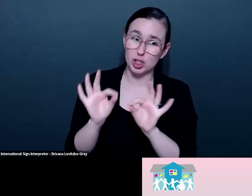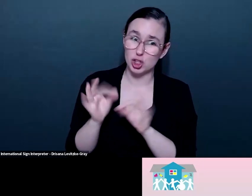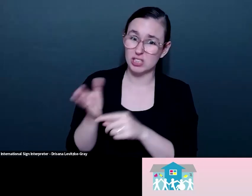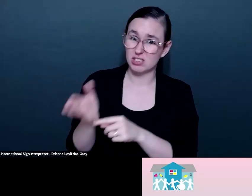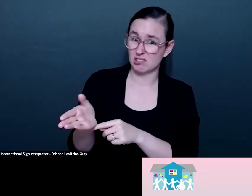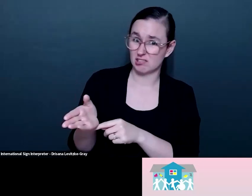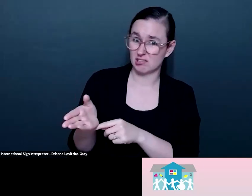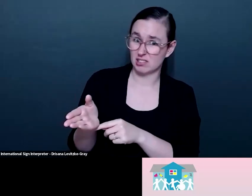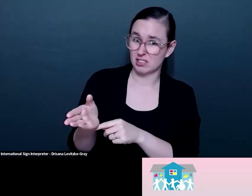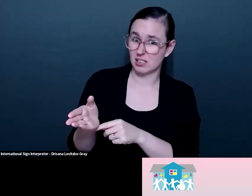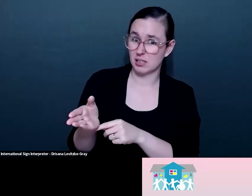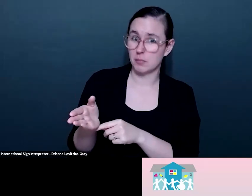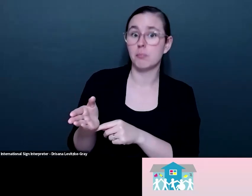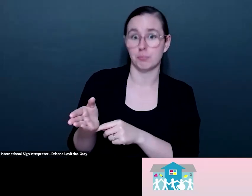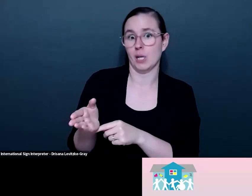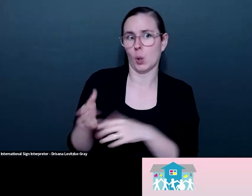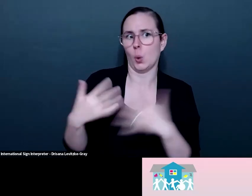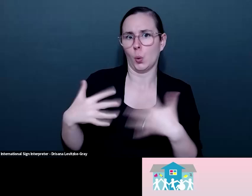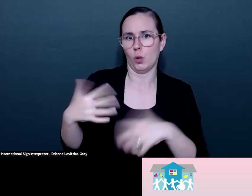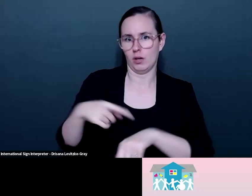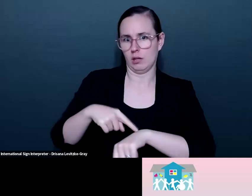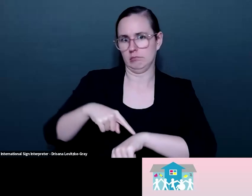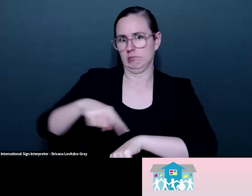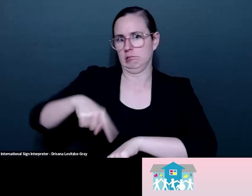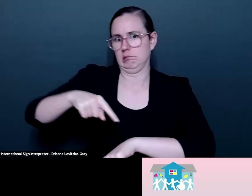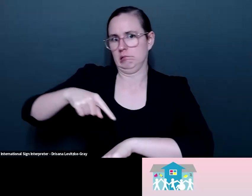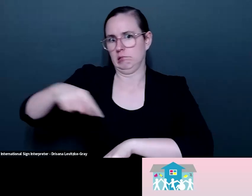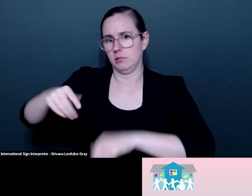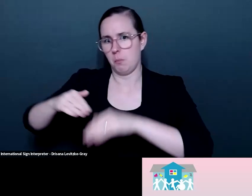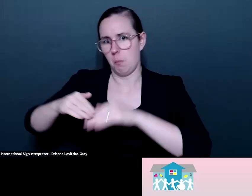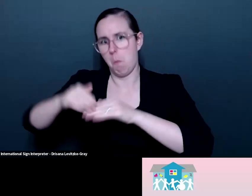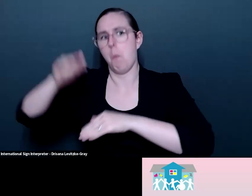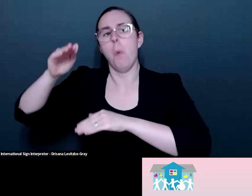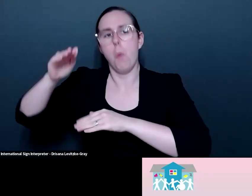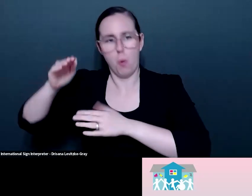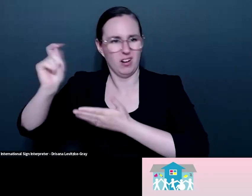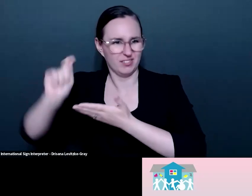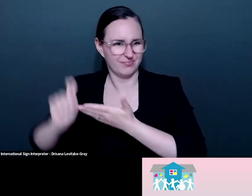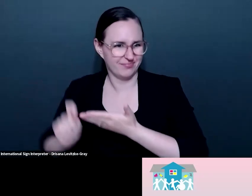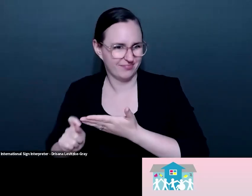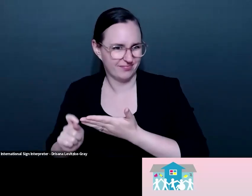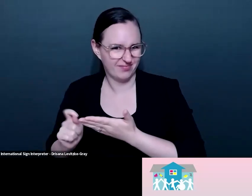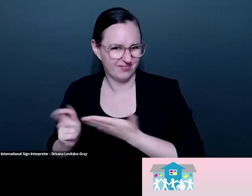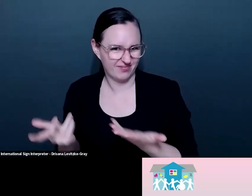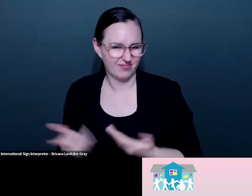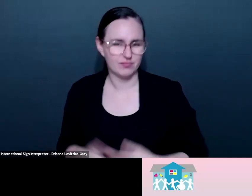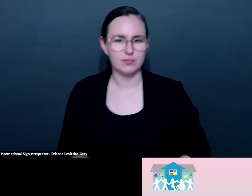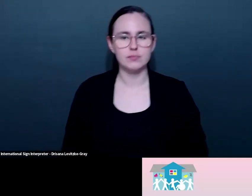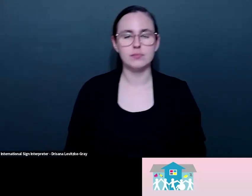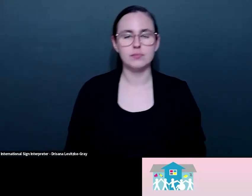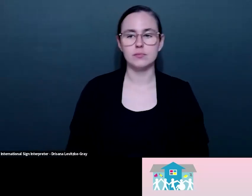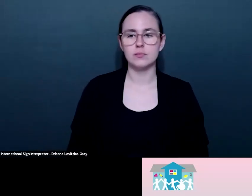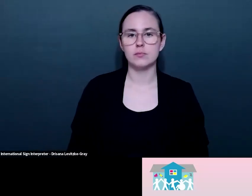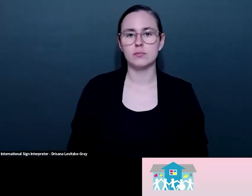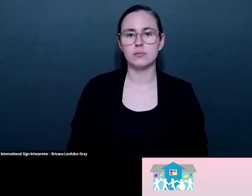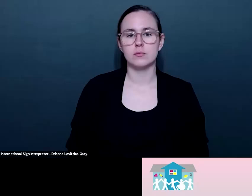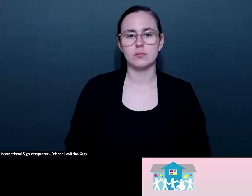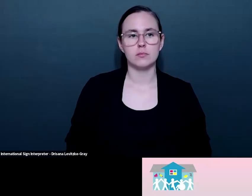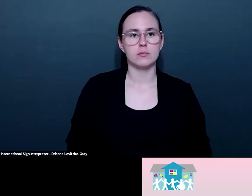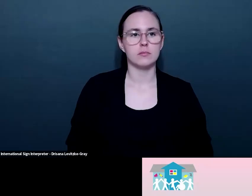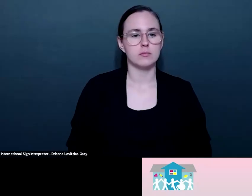s'agit de l'implémentation de certains processus pour collecter des données, pour les